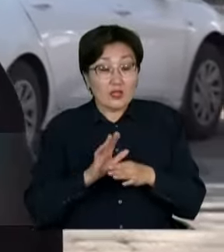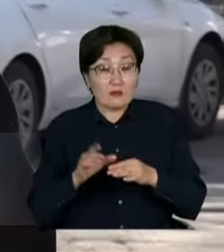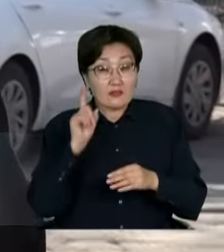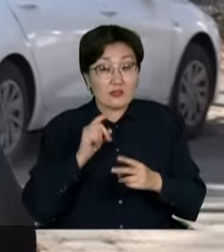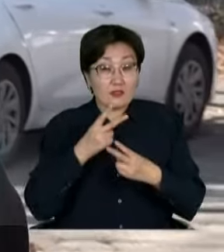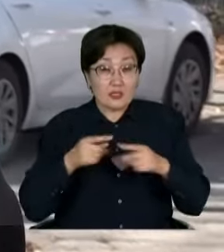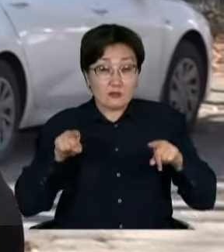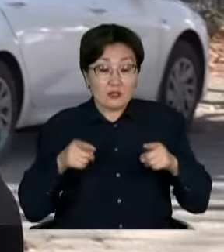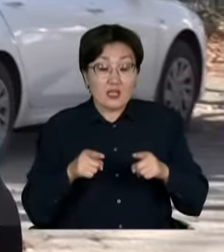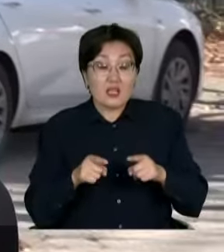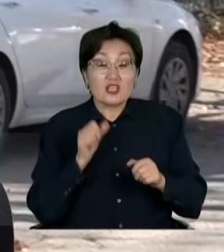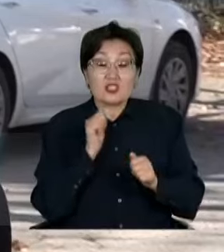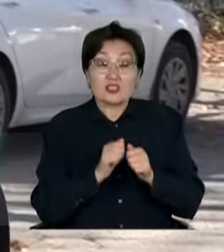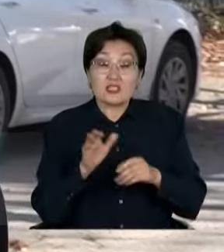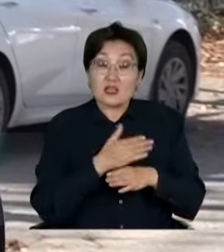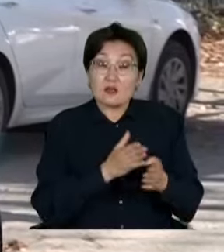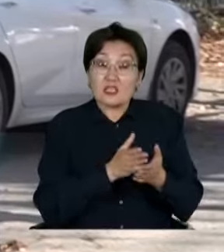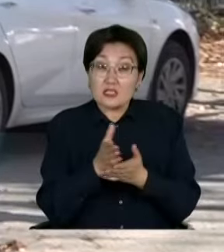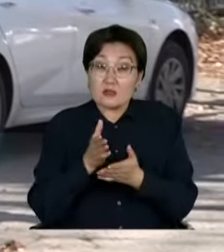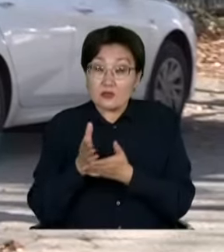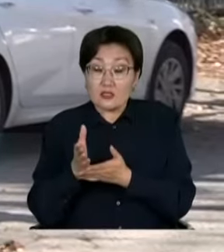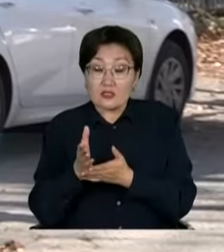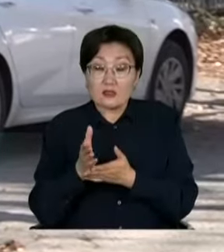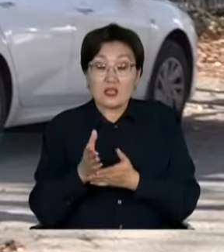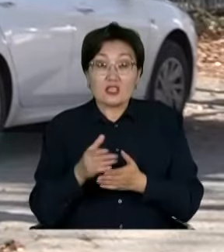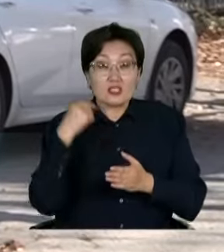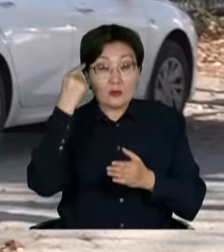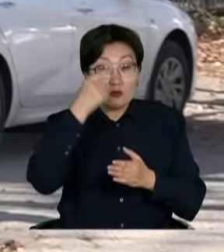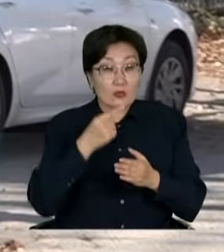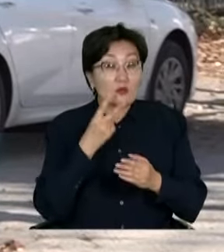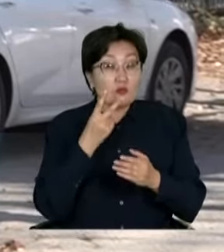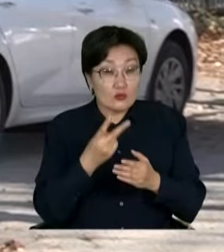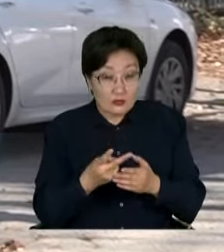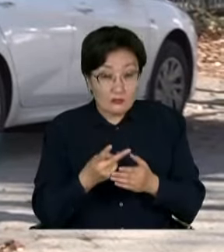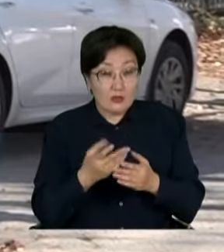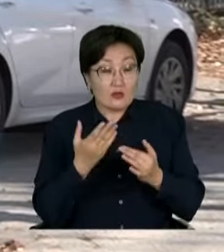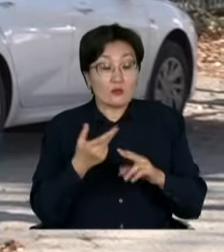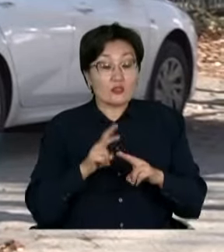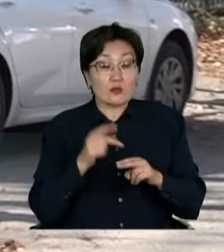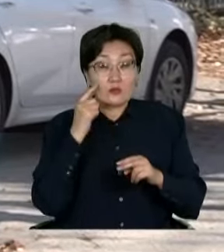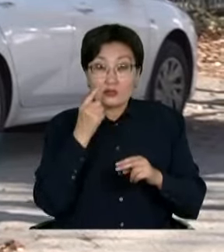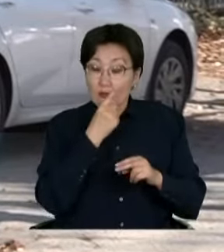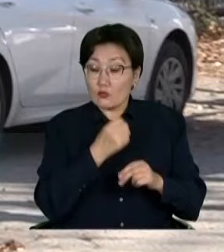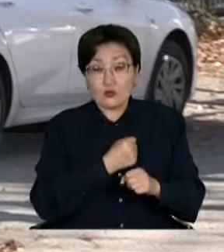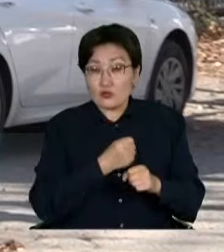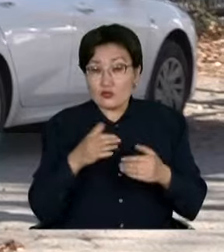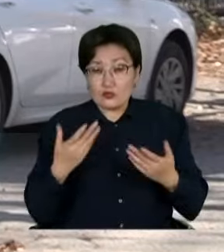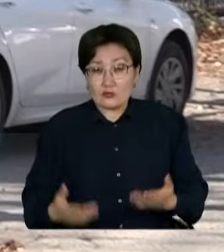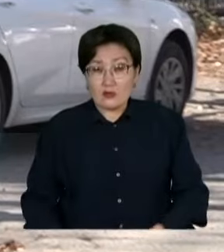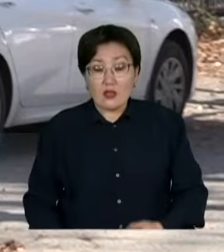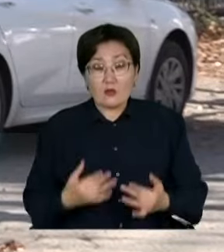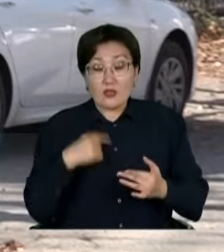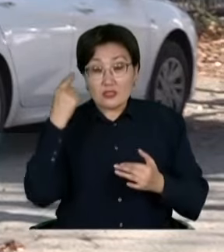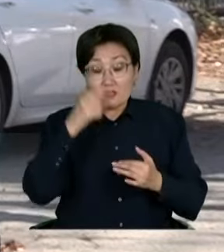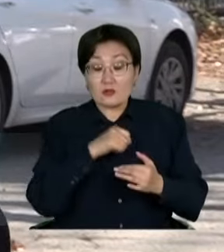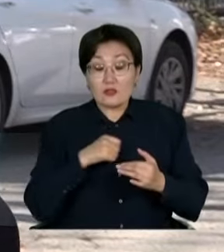мен жеке-жеке кіріп, мен кіргізді кеше. Мен жеке-жеке кірдім, каждыйын көрдім. Бұлардың көздерінде өкініш жоқ. Мен жеке